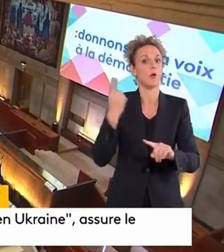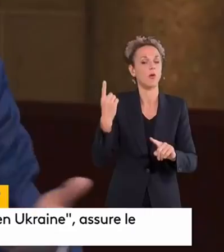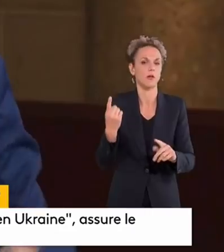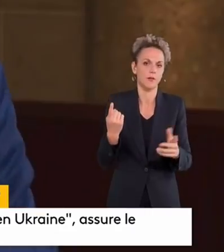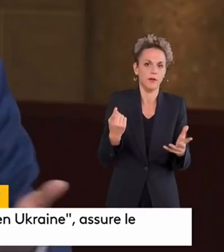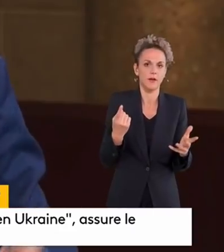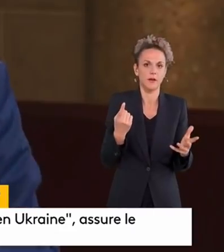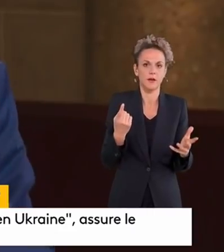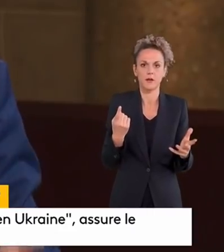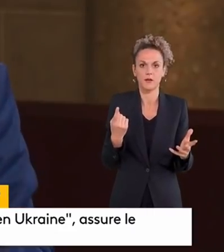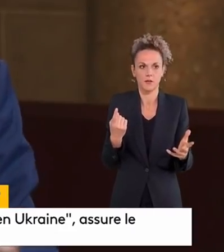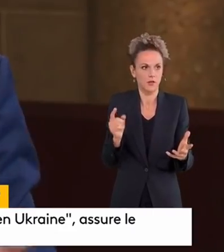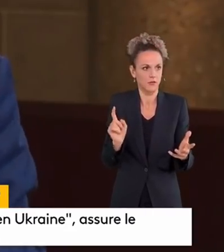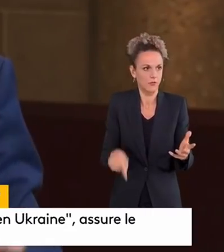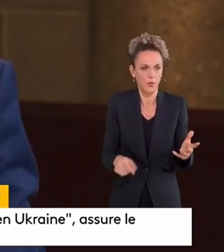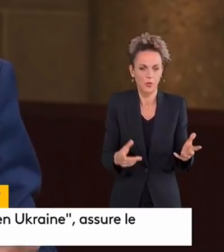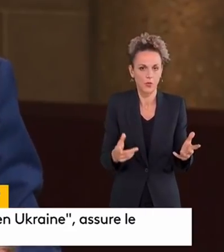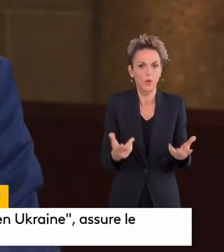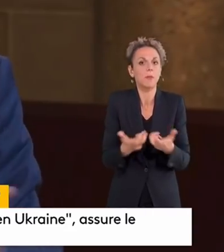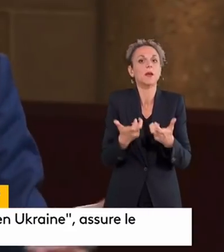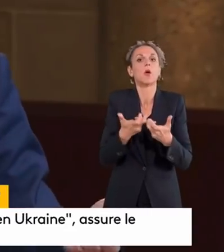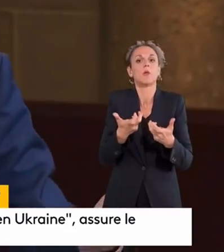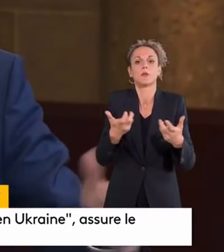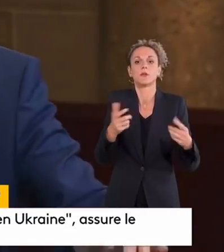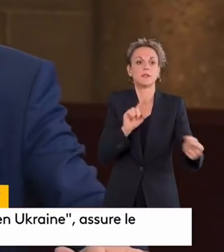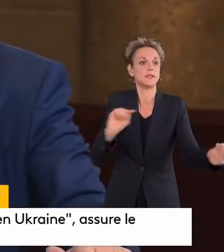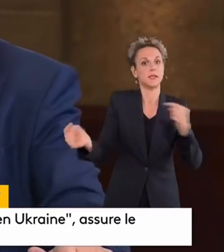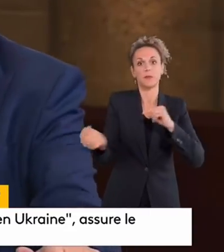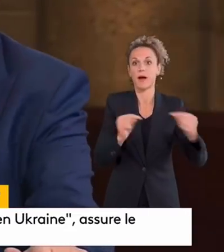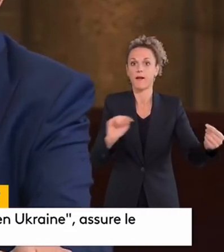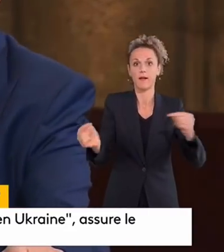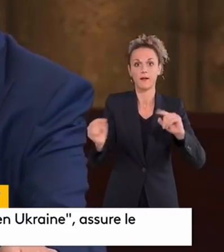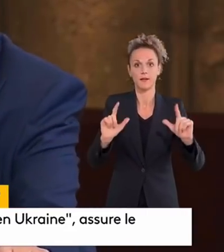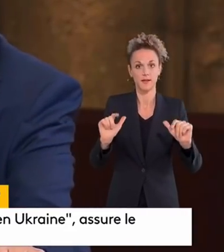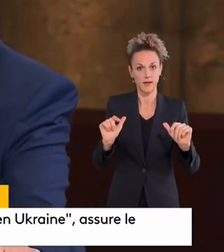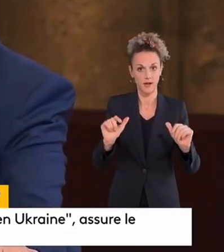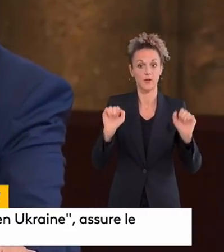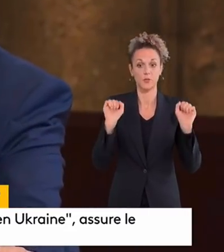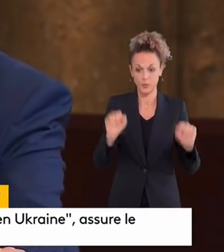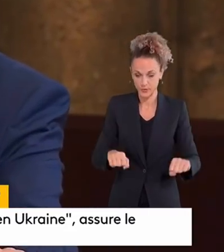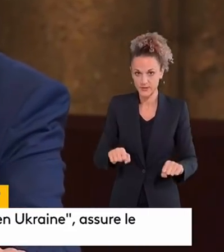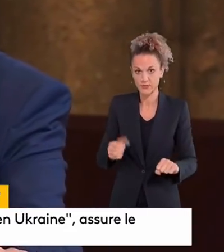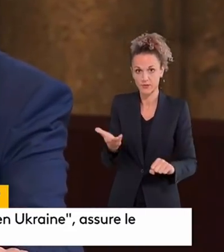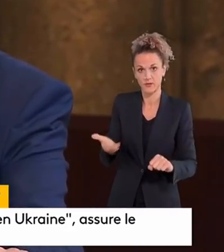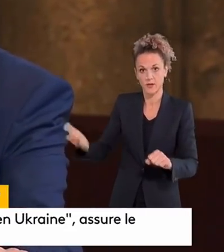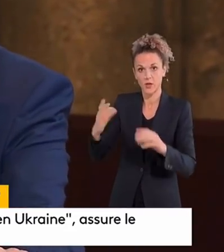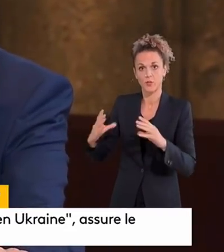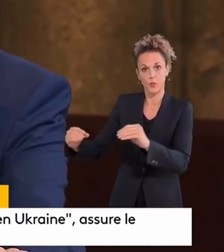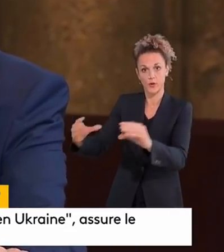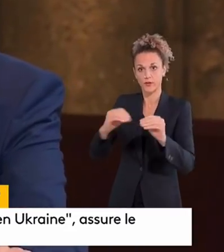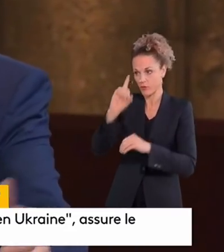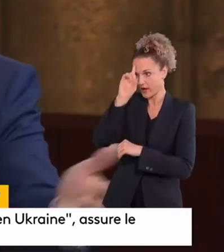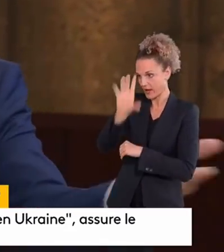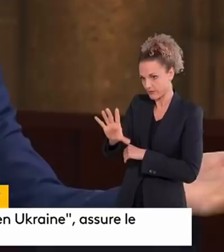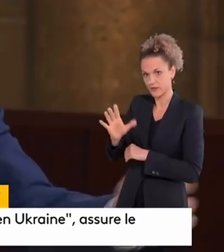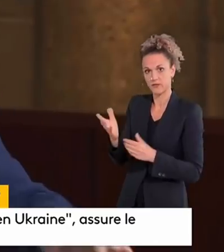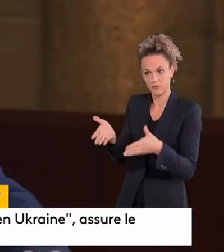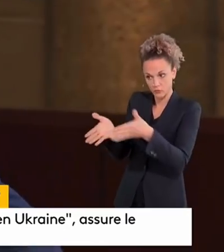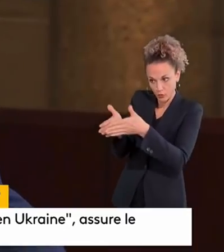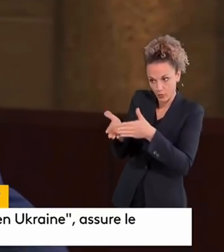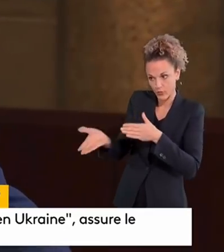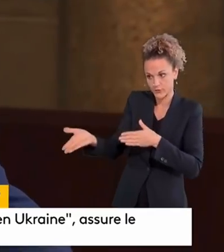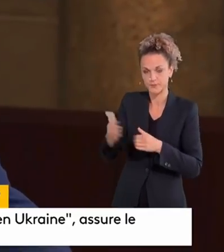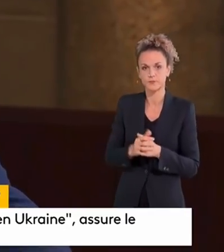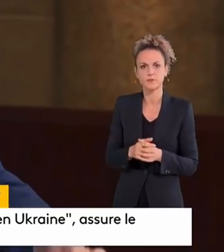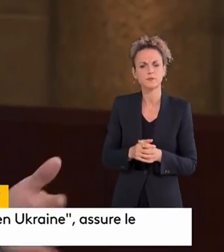quand il y a un débat dans la société, de pouvoir solliciter l'avis de nos concitoyens. Et puis enfin, une